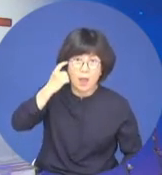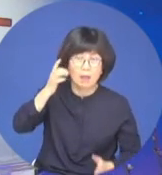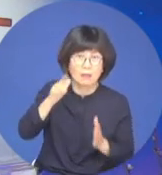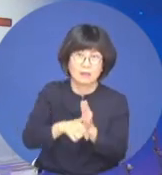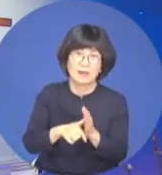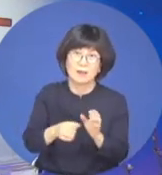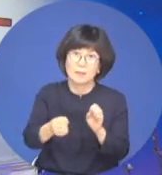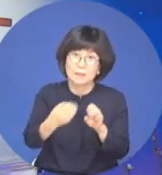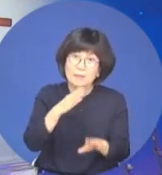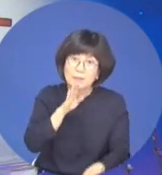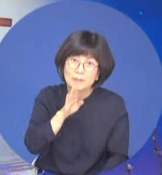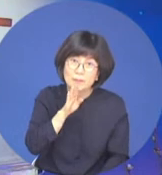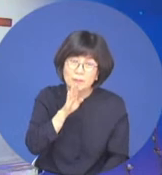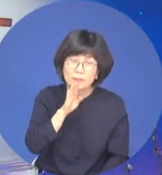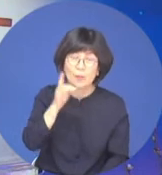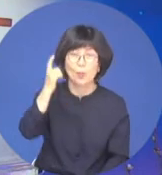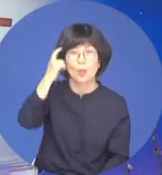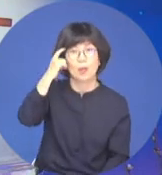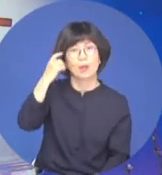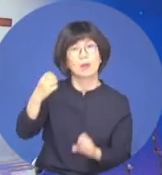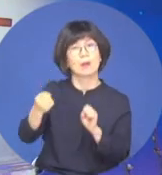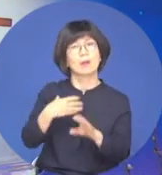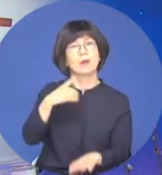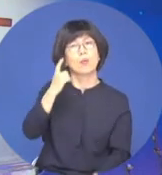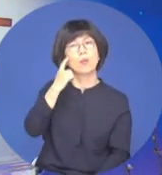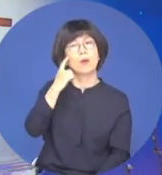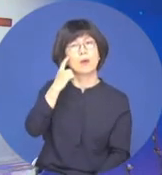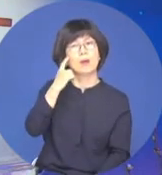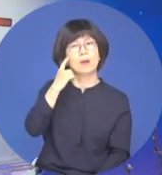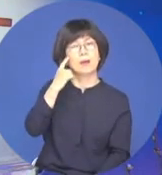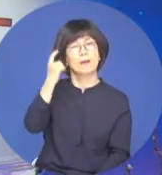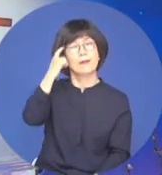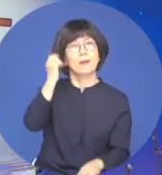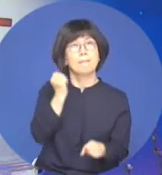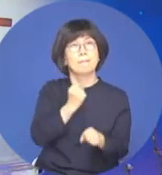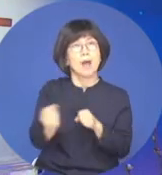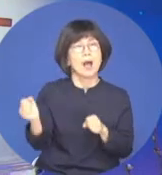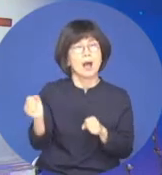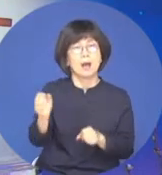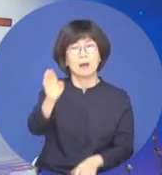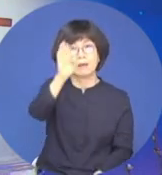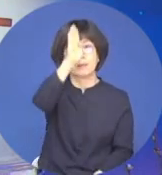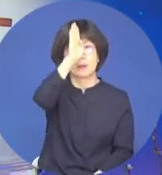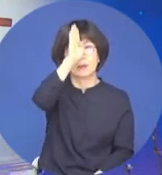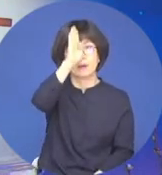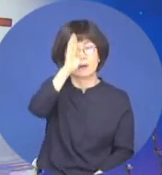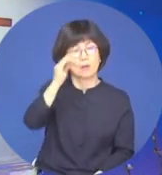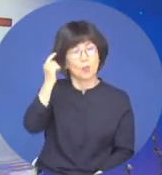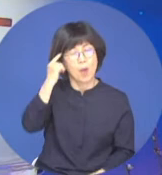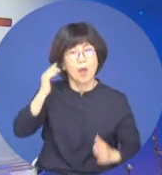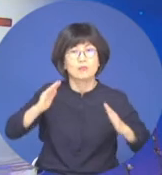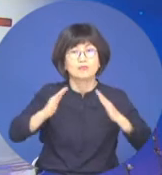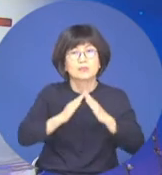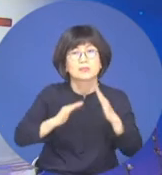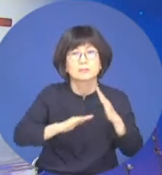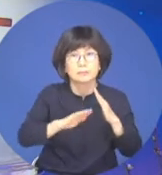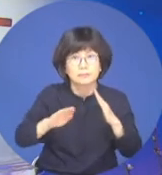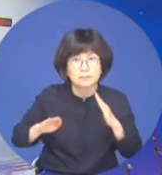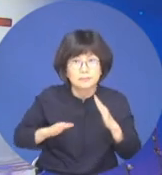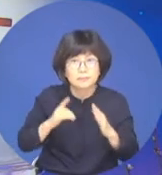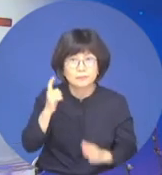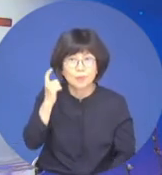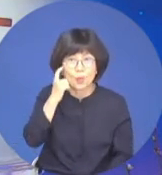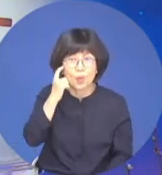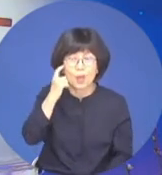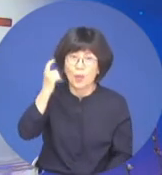왜 하필이면 나에게 정말 생각지도 못했던 질병이, 왜 하필이면 우리 가정에 이런 일이, 왜